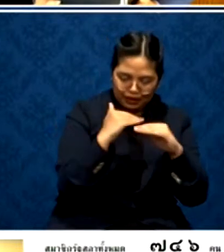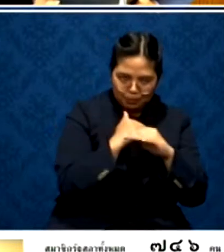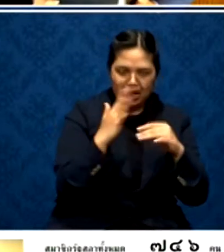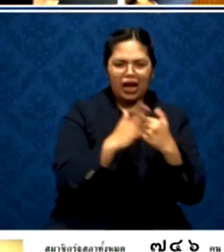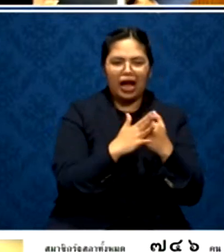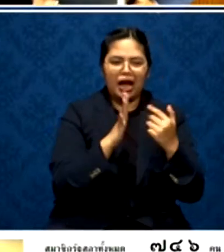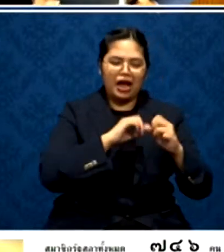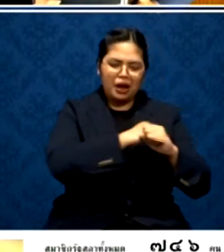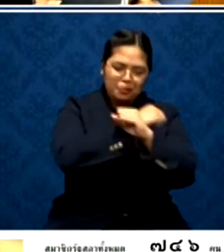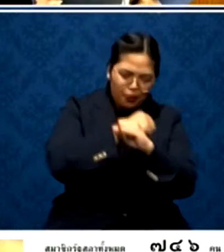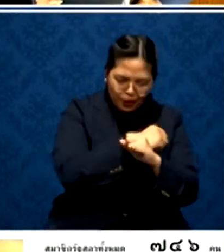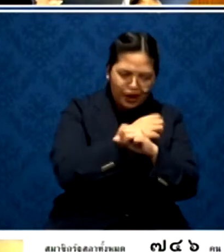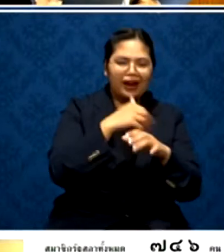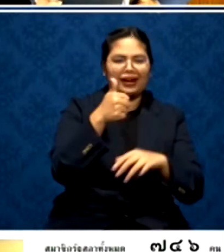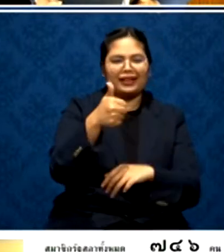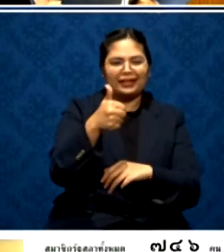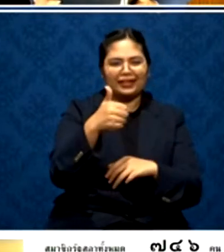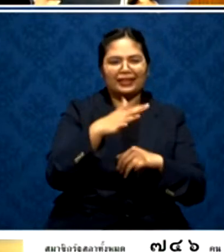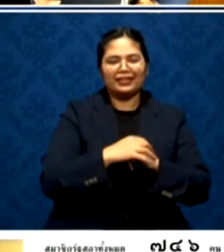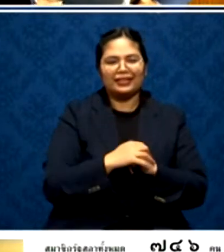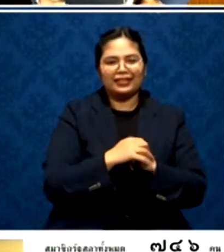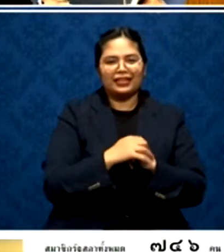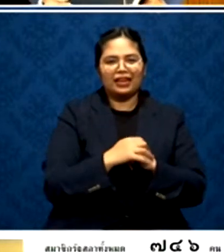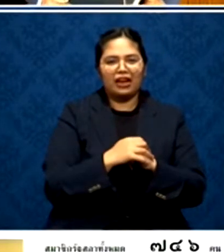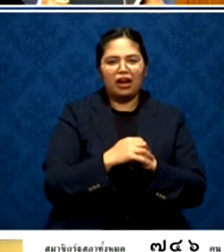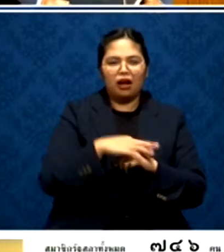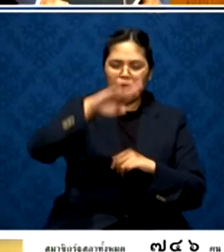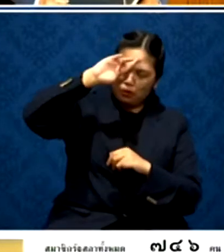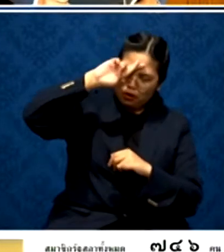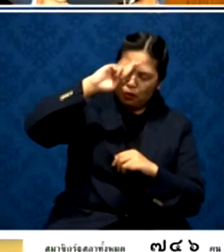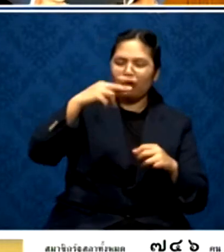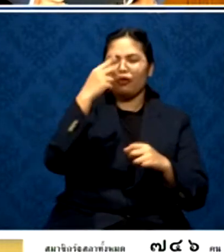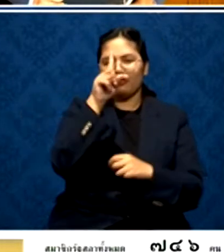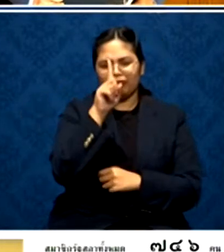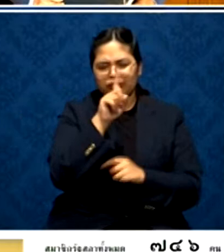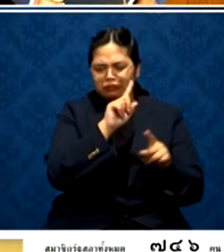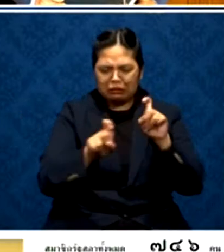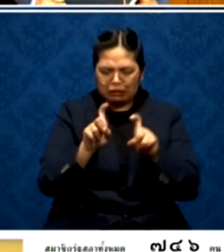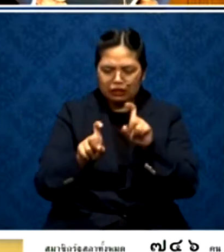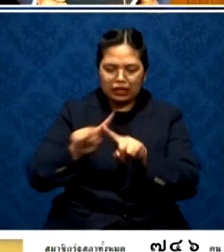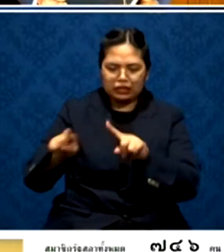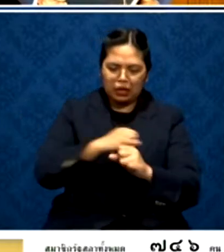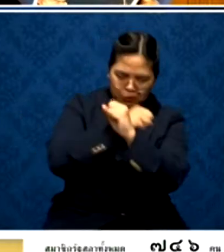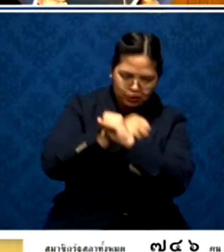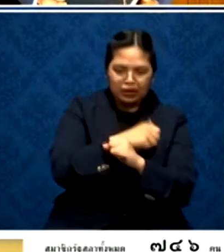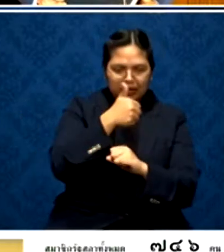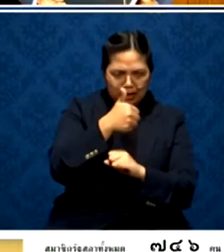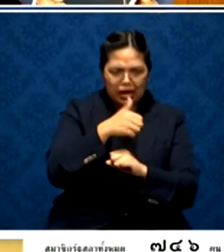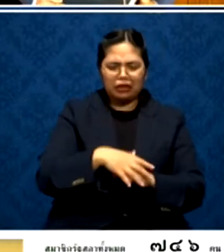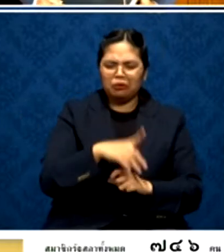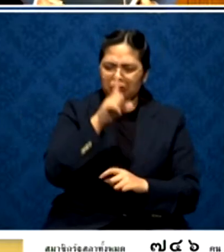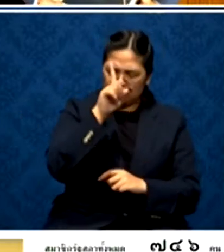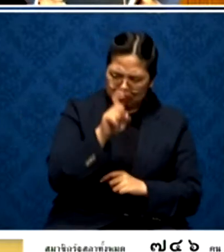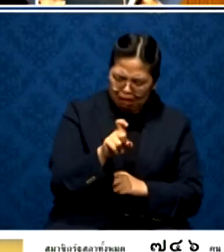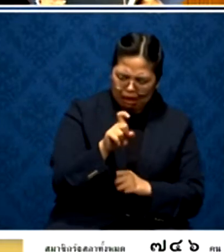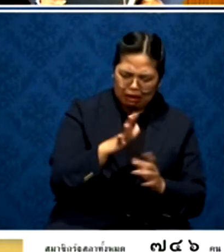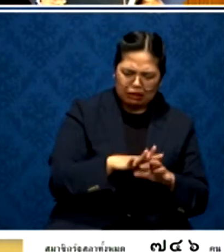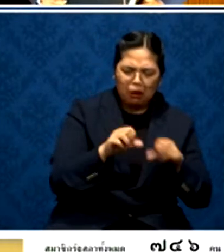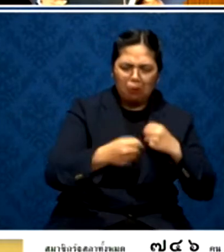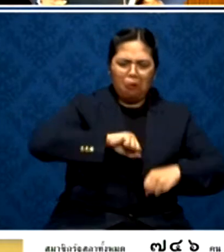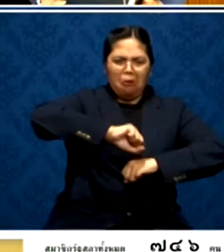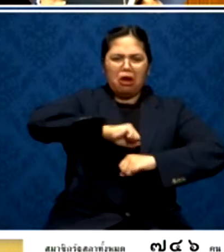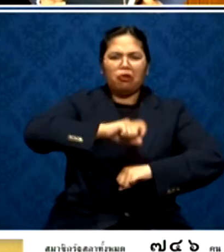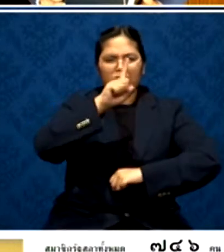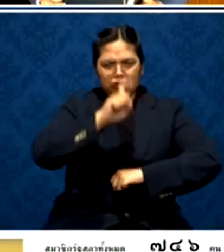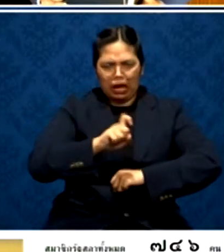ลดอัตราการเจ็บป่วยและการเสียชีวิตก่อนวัยอันควรการสร้างการแข่งขันที่เป็นธรรม